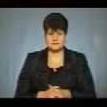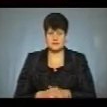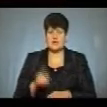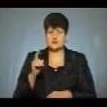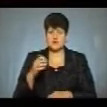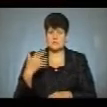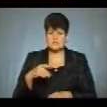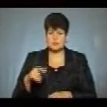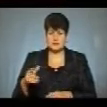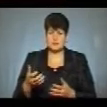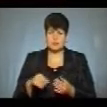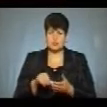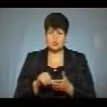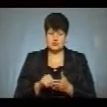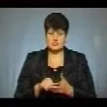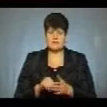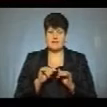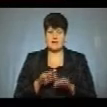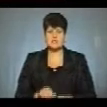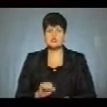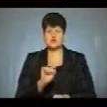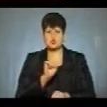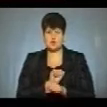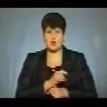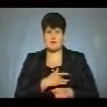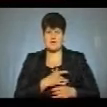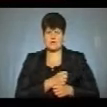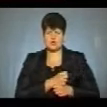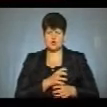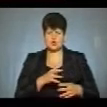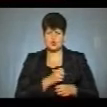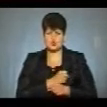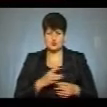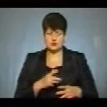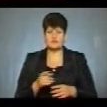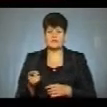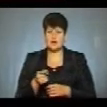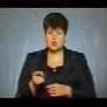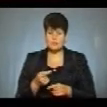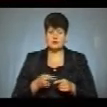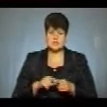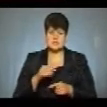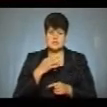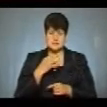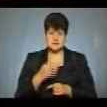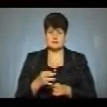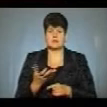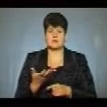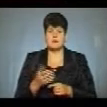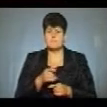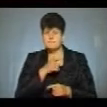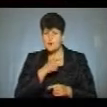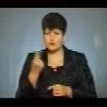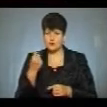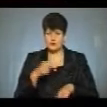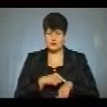взяли участь в акції «Стоп інсульт» у Тернополі. Про це розповіла співорганізаторка цієї акції Галина Зот. Протягом години на